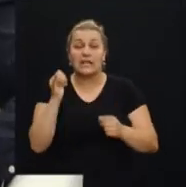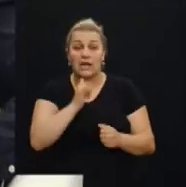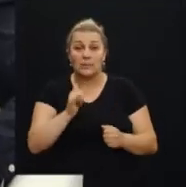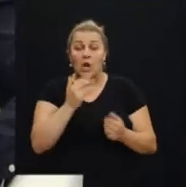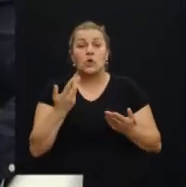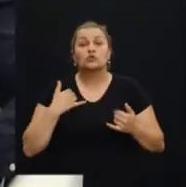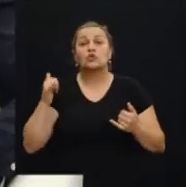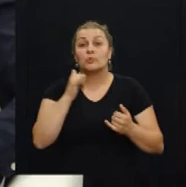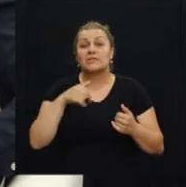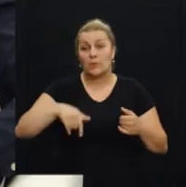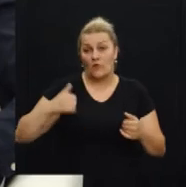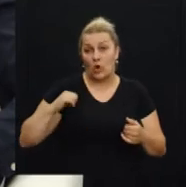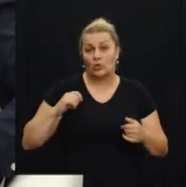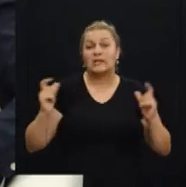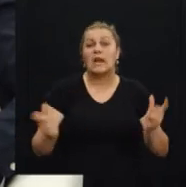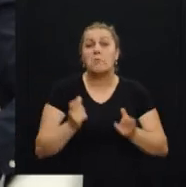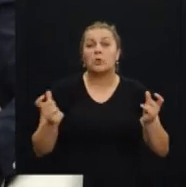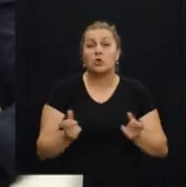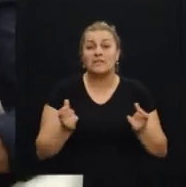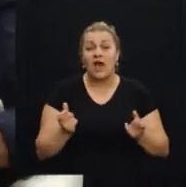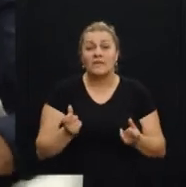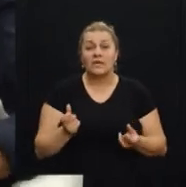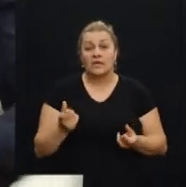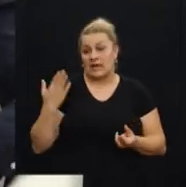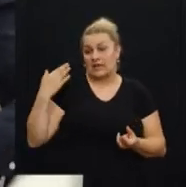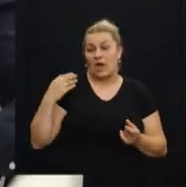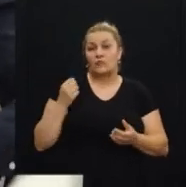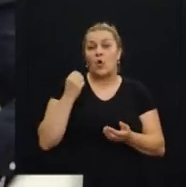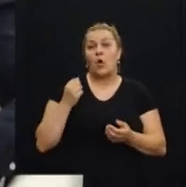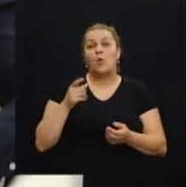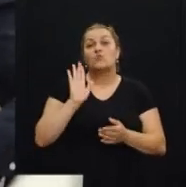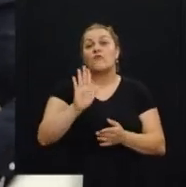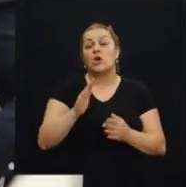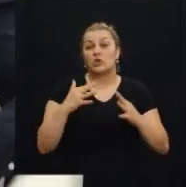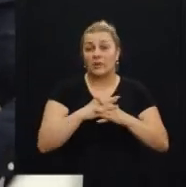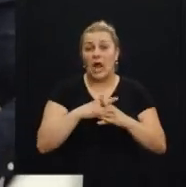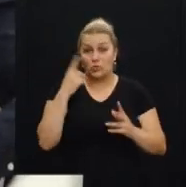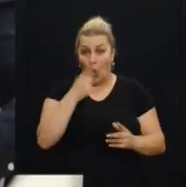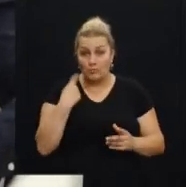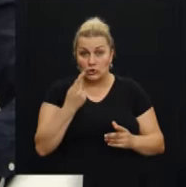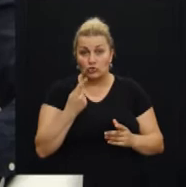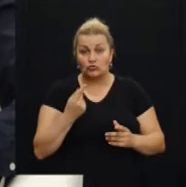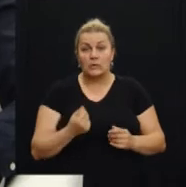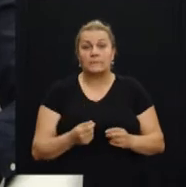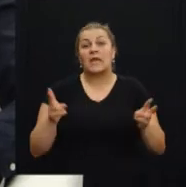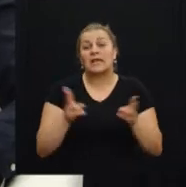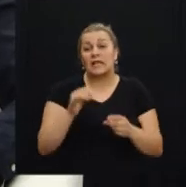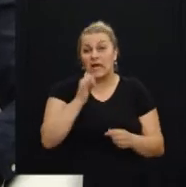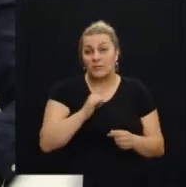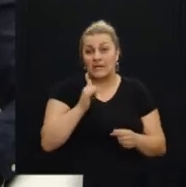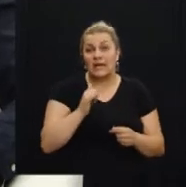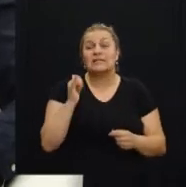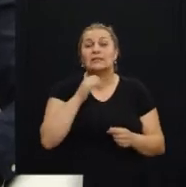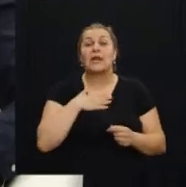prilog što smo ga snimili sa ovogodišnje proslave koja je nedavno održana u vašem gradu Omišu. Kratak taj prilog